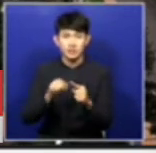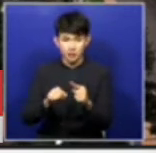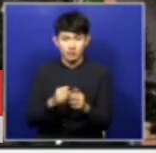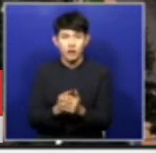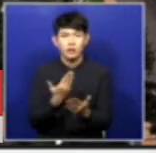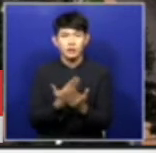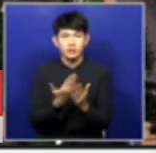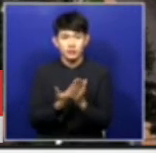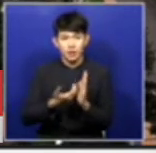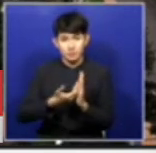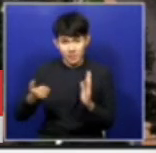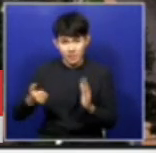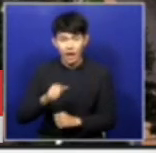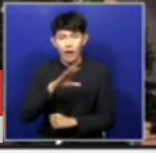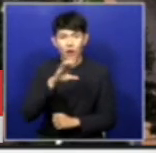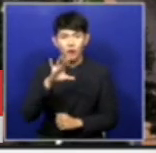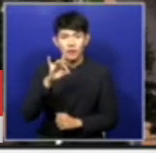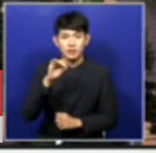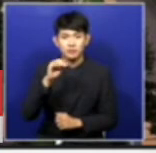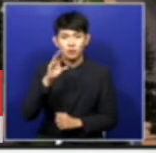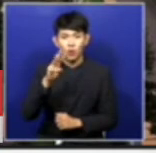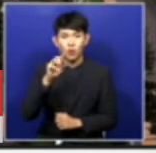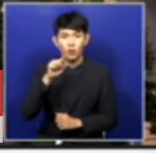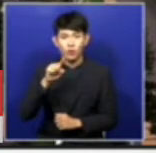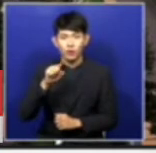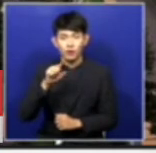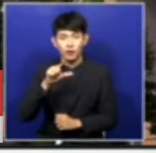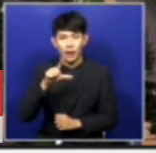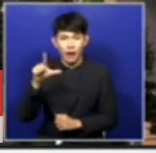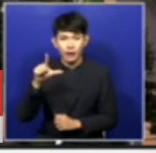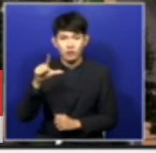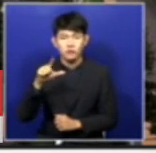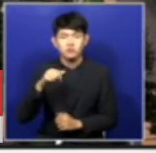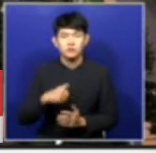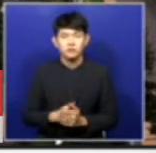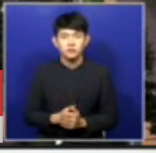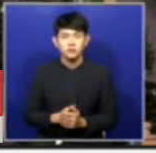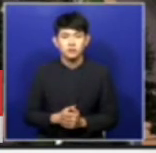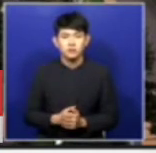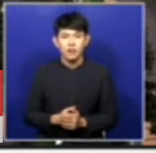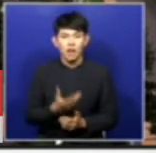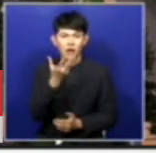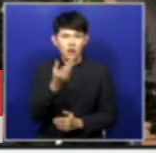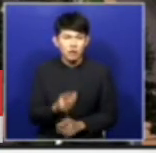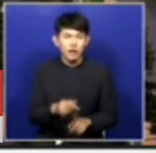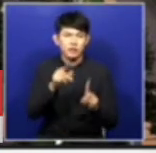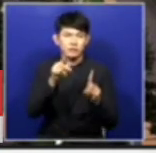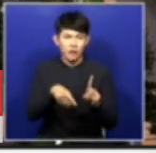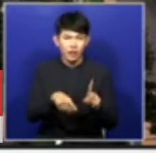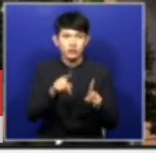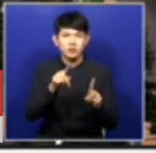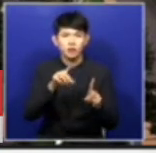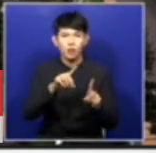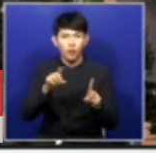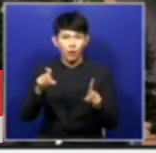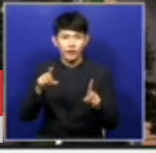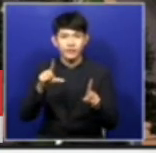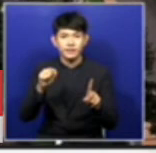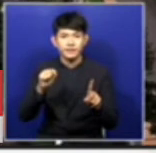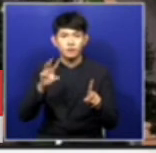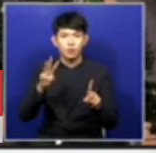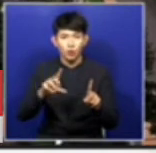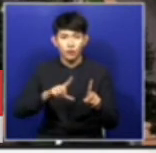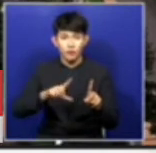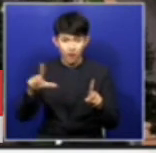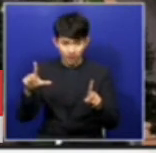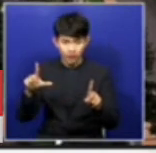ไป586ล้านบาทเศษยังเหลือเงินอยู่ 1,126